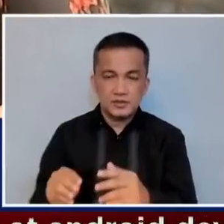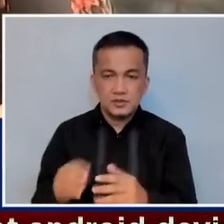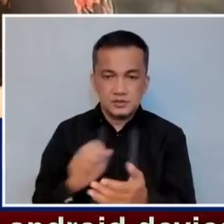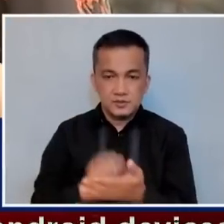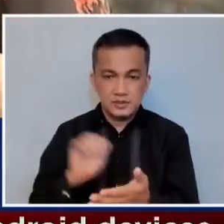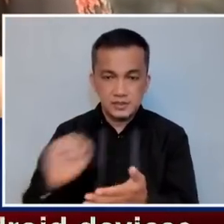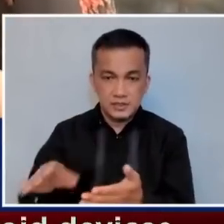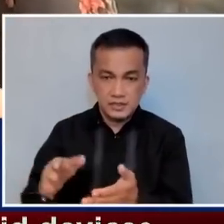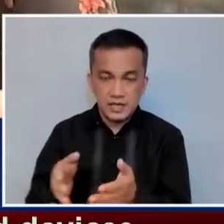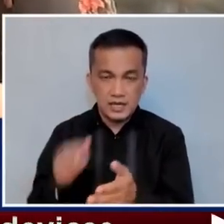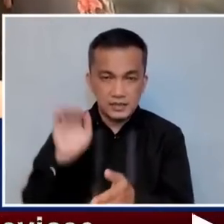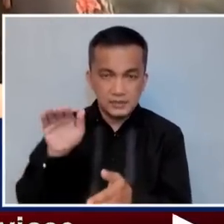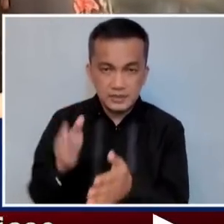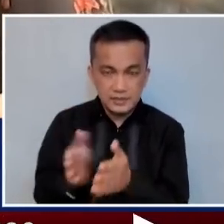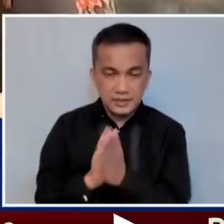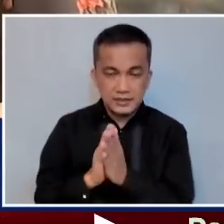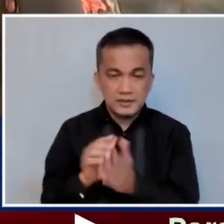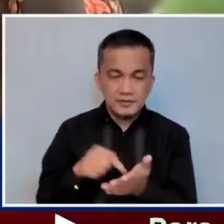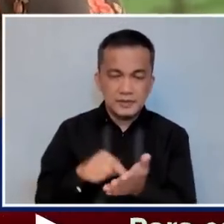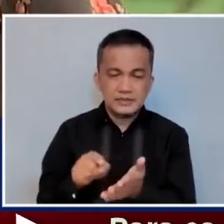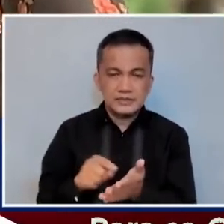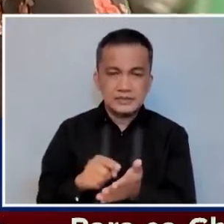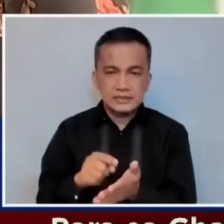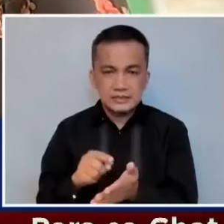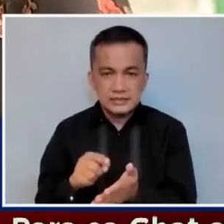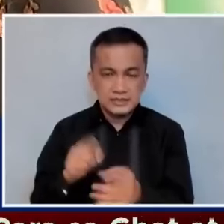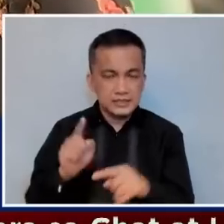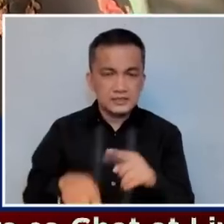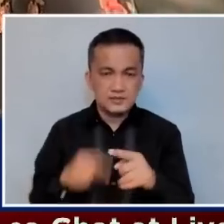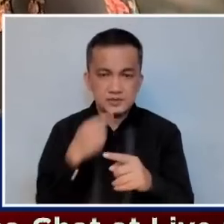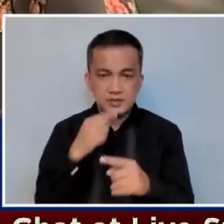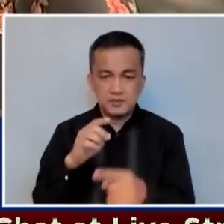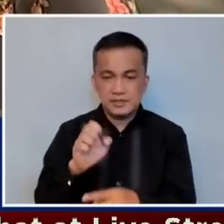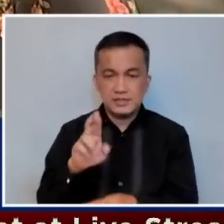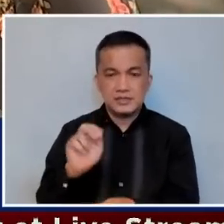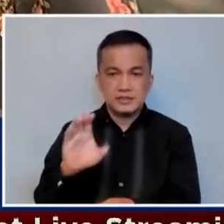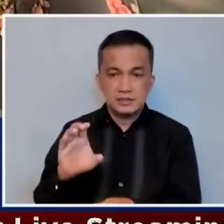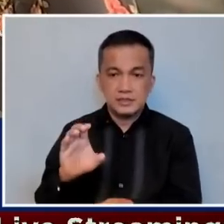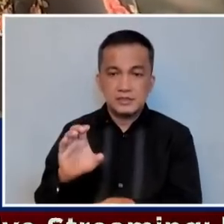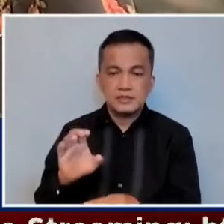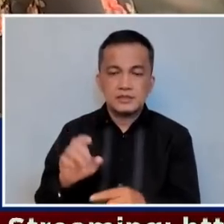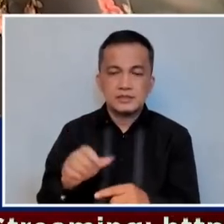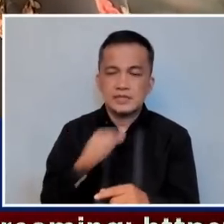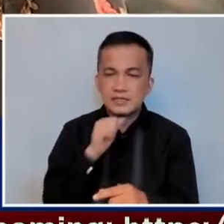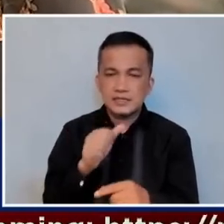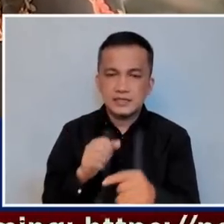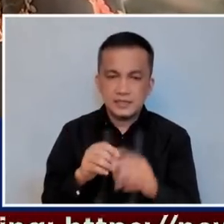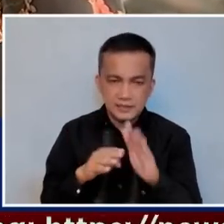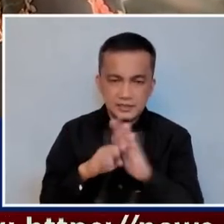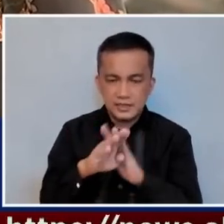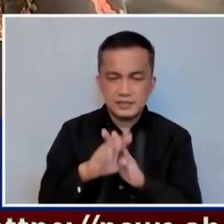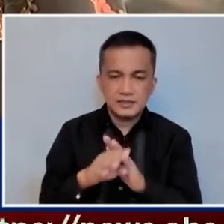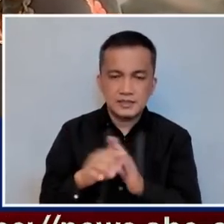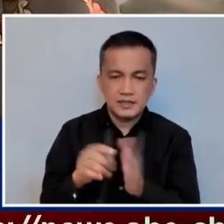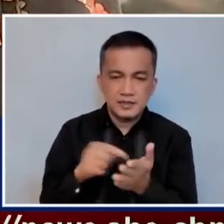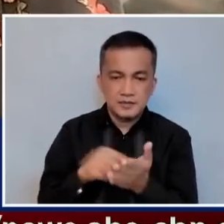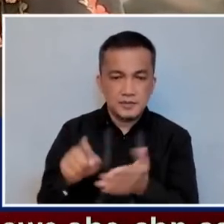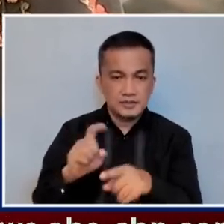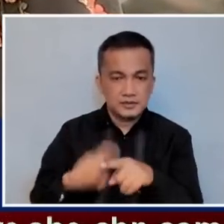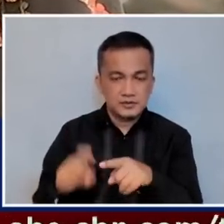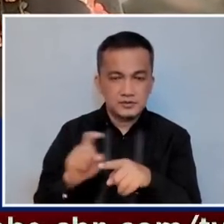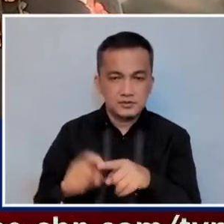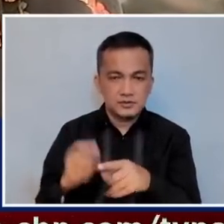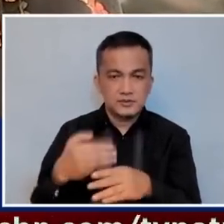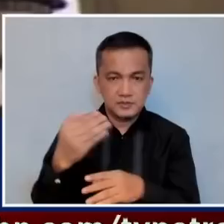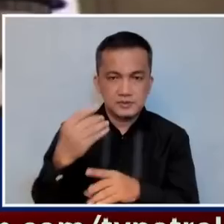dagdag singil, hindi magarantya ng Energy Regulatory Commission na hindi tataas ang singil sa kuryente sa mga